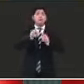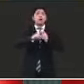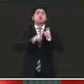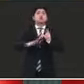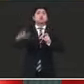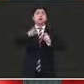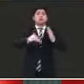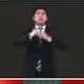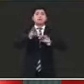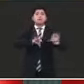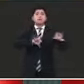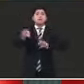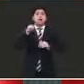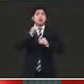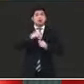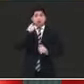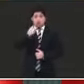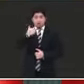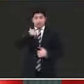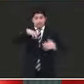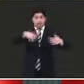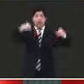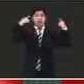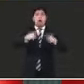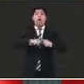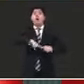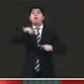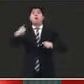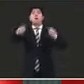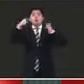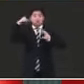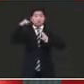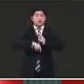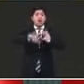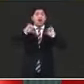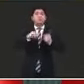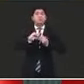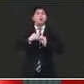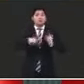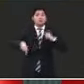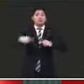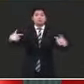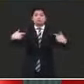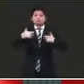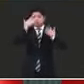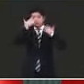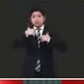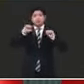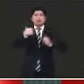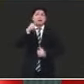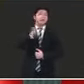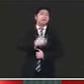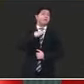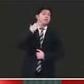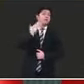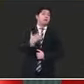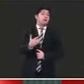mimarimiz bizi Bölgemizdeki diğer kaoslara karşı da korunaklı hale getirmiştir